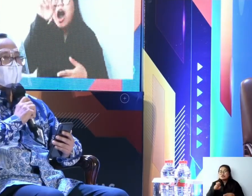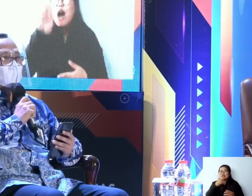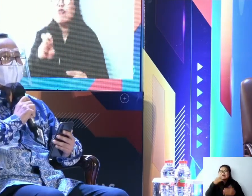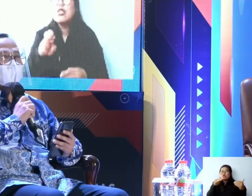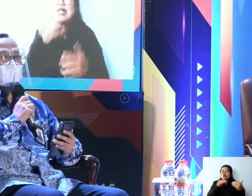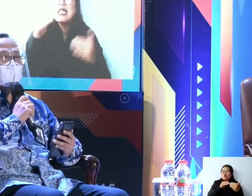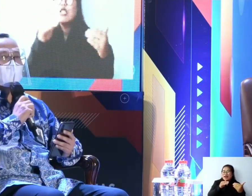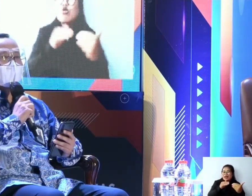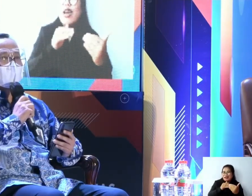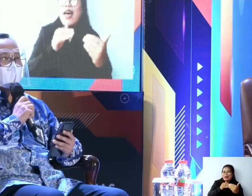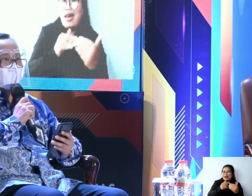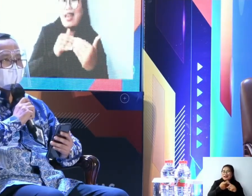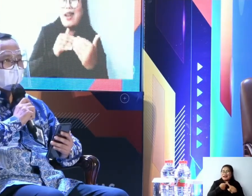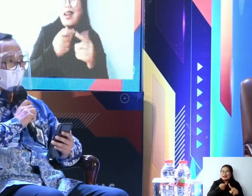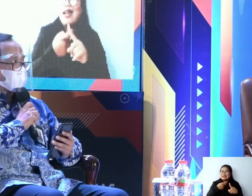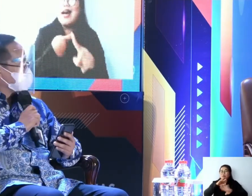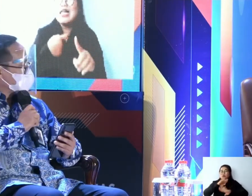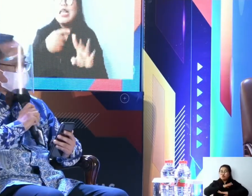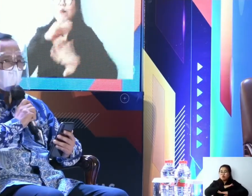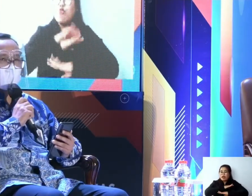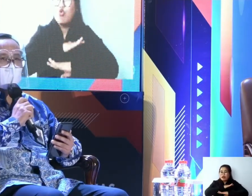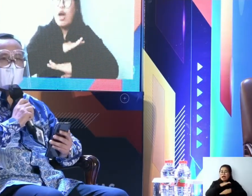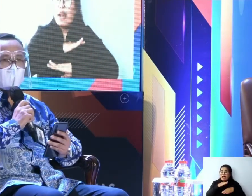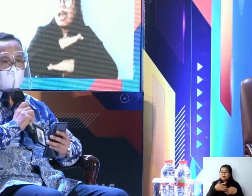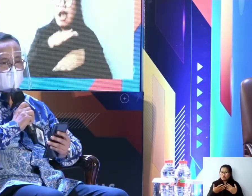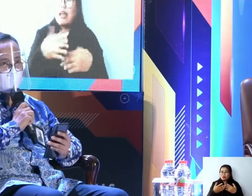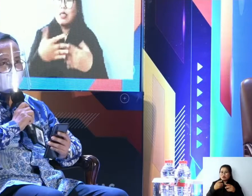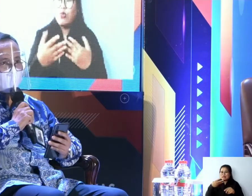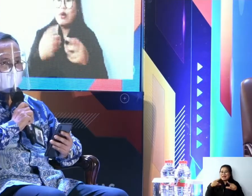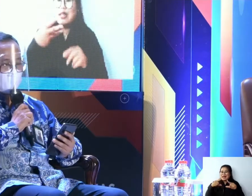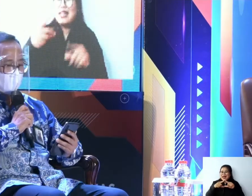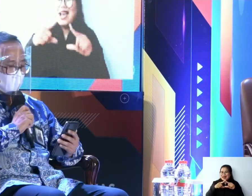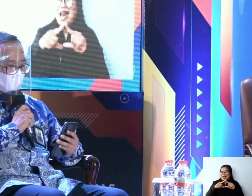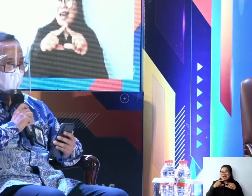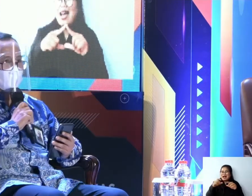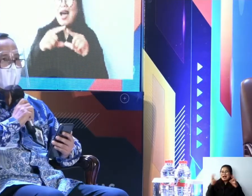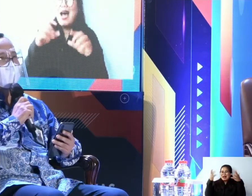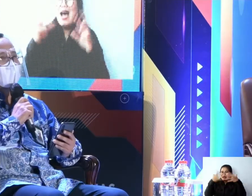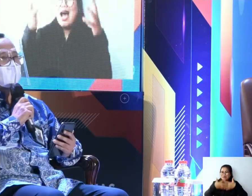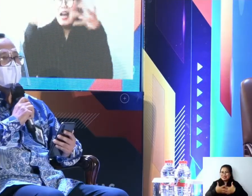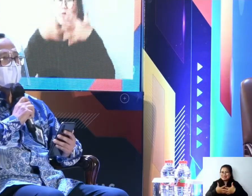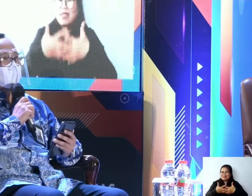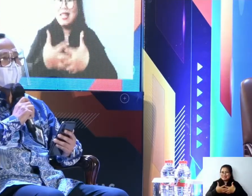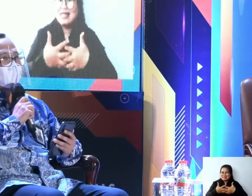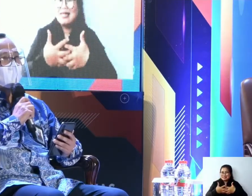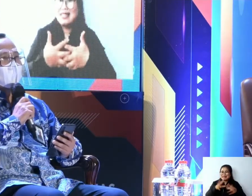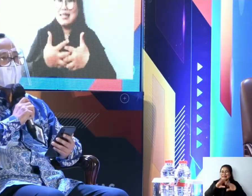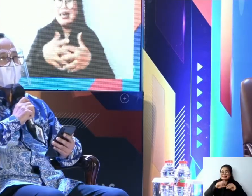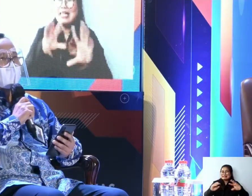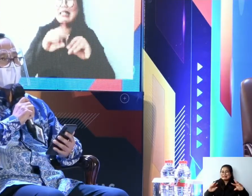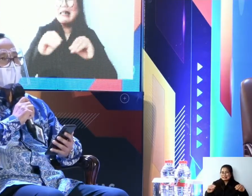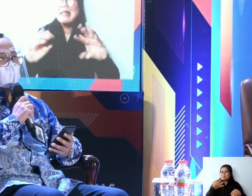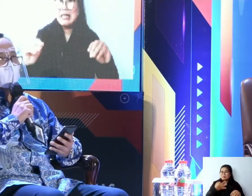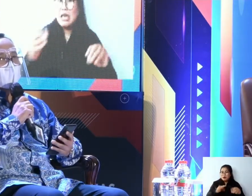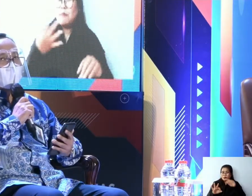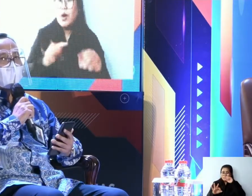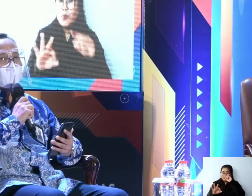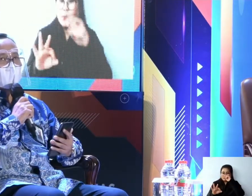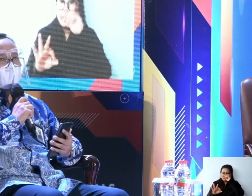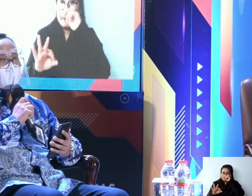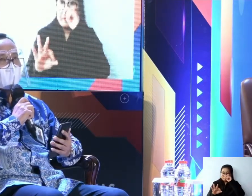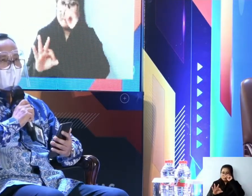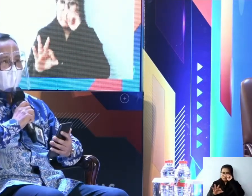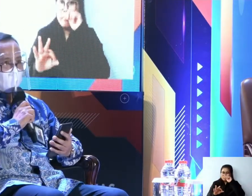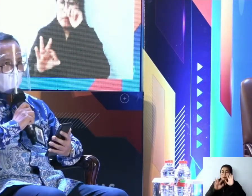kebutuhan di era ada tetap si kerja baru nanti jadi banyak mungkin